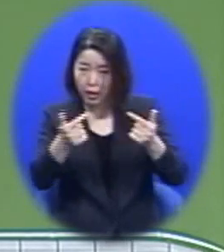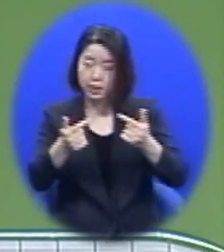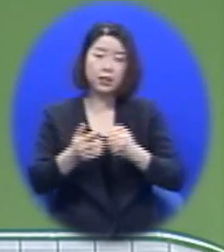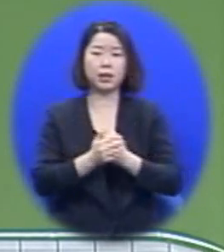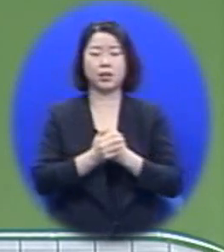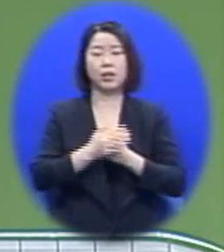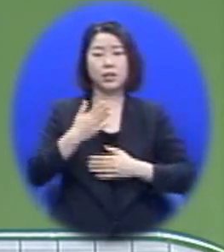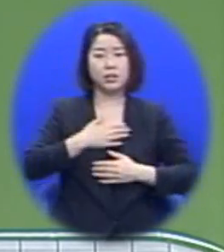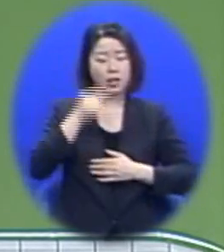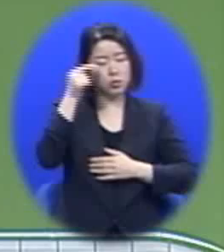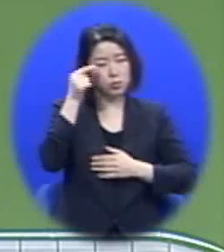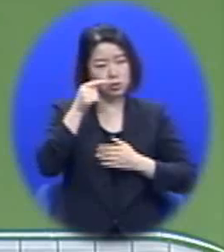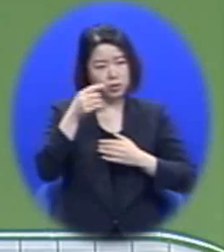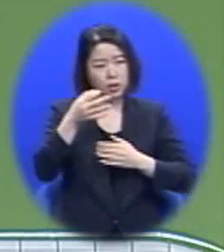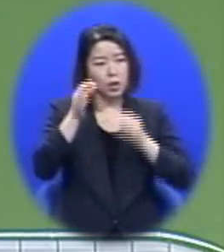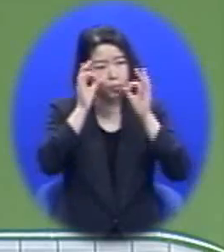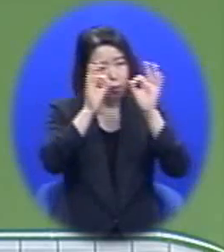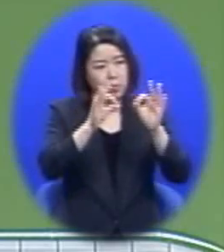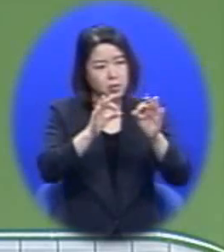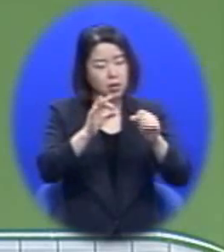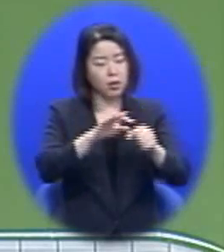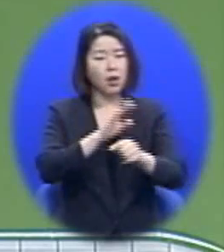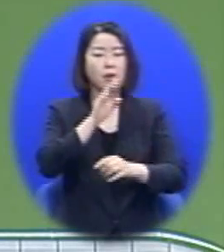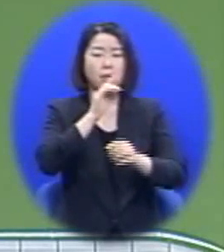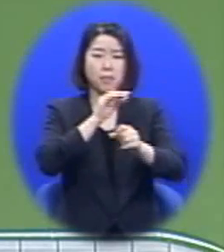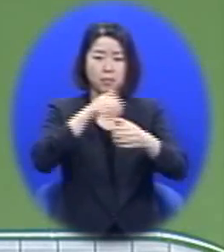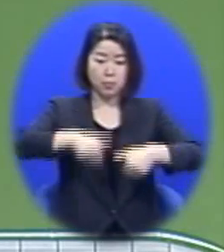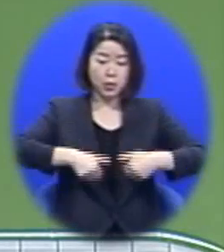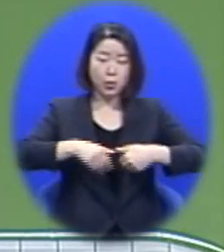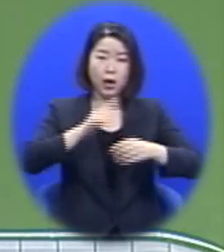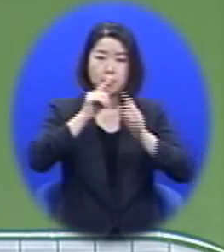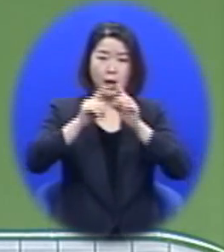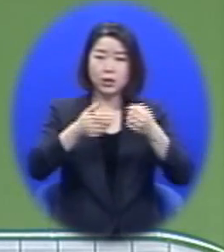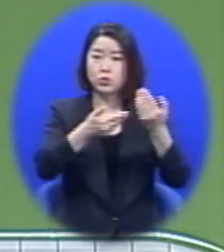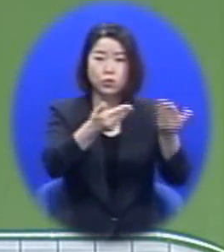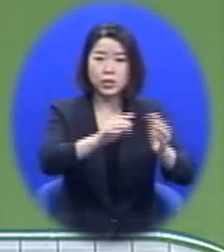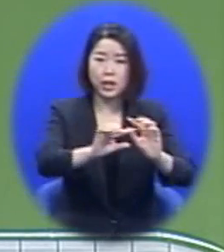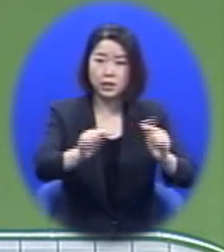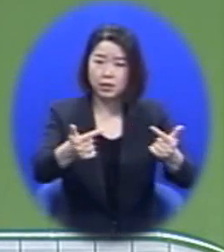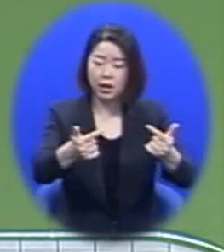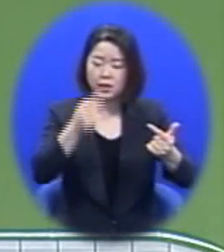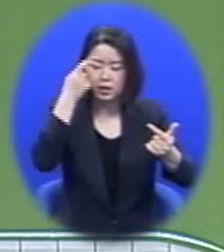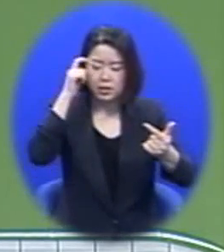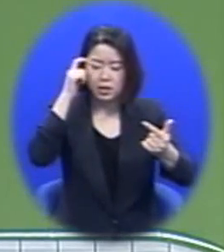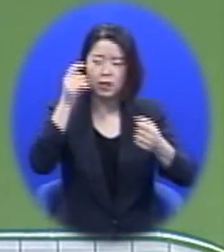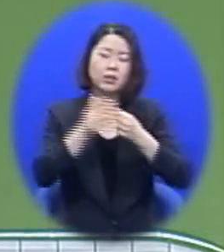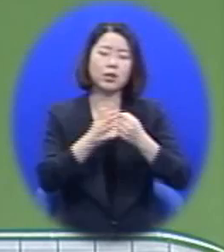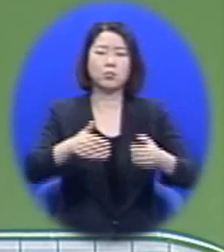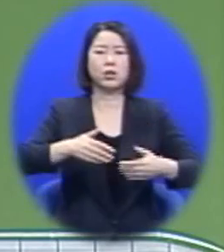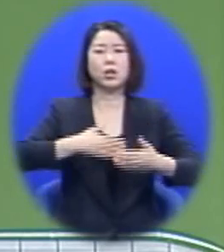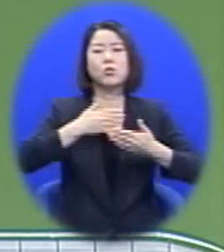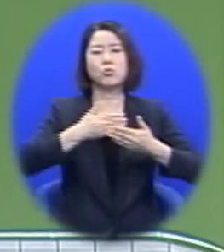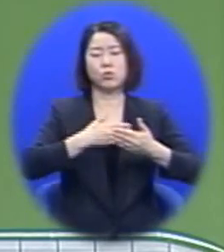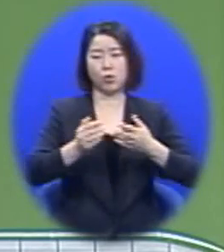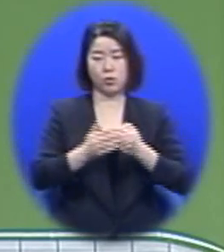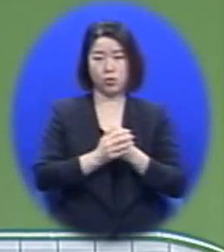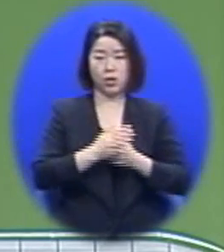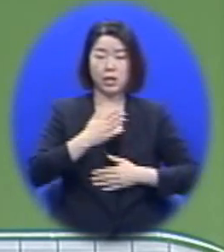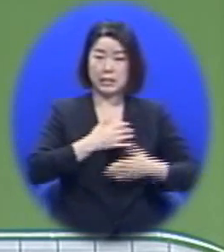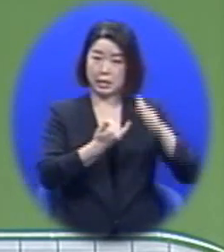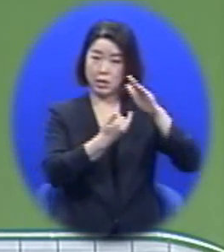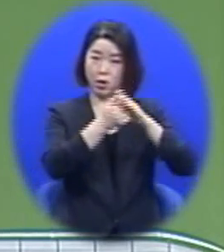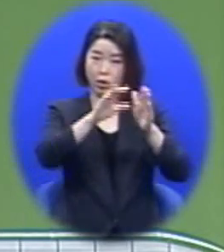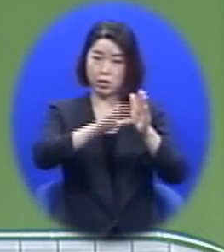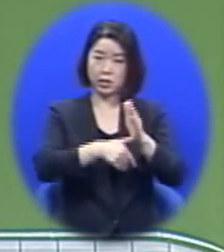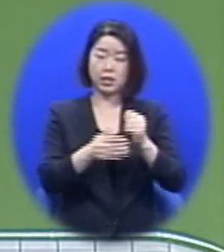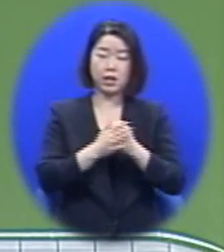보면서 제대로 할 말도 못하는 거 아닌가? 그게 두려워요. 저는 어릴 때 목회하시는